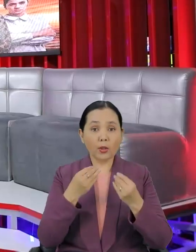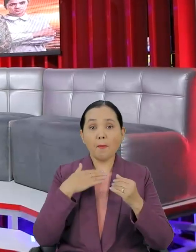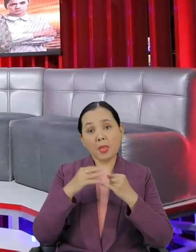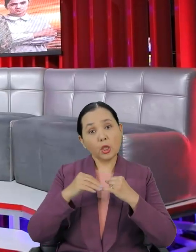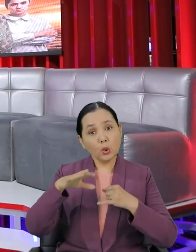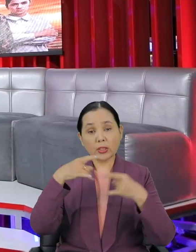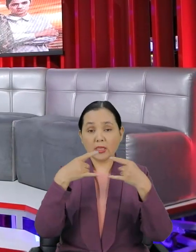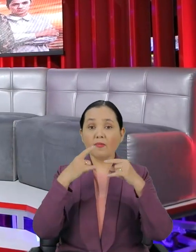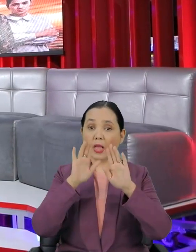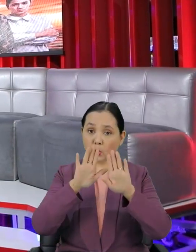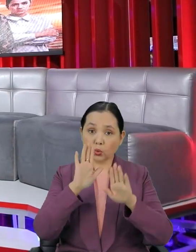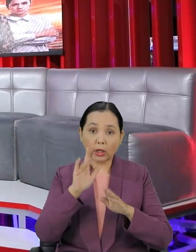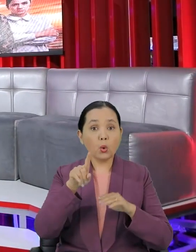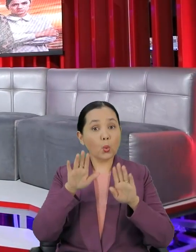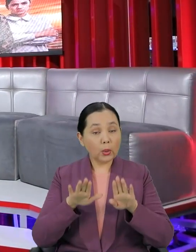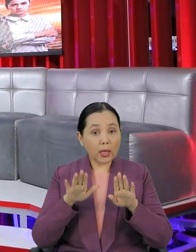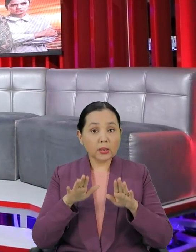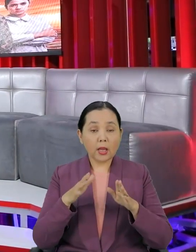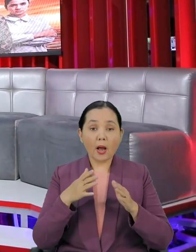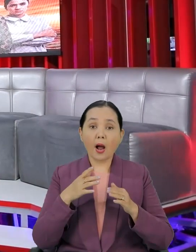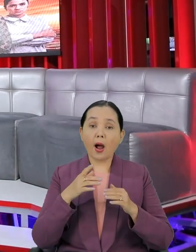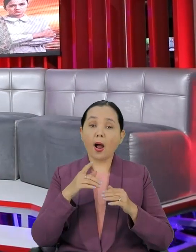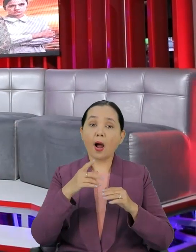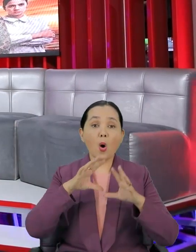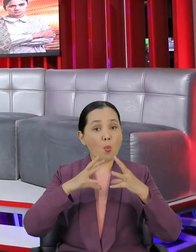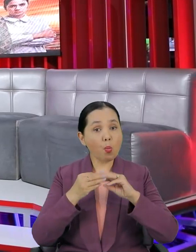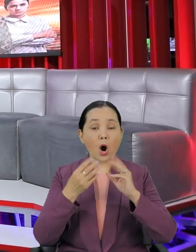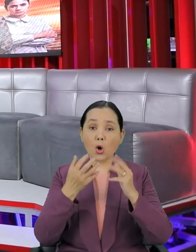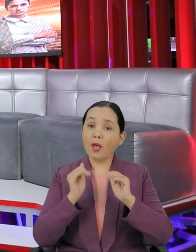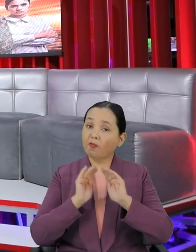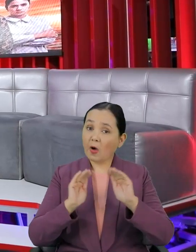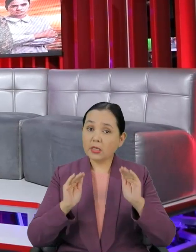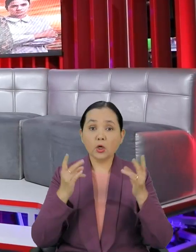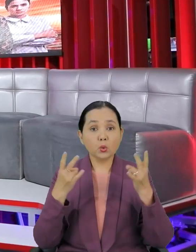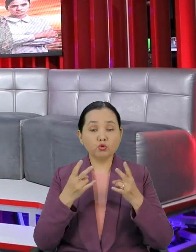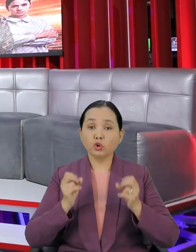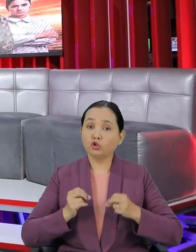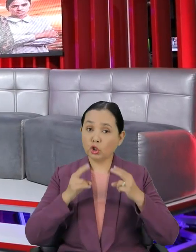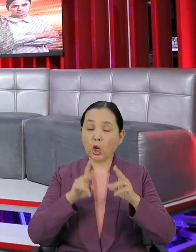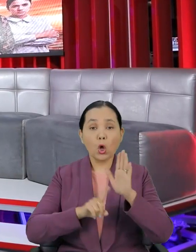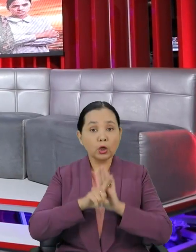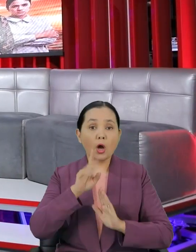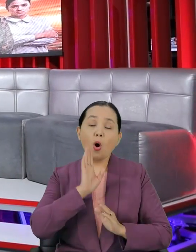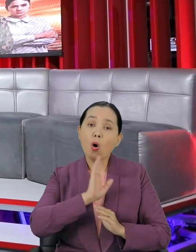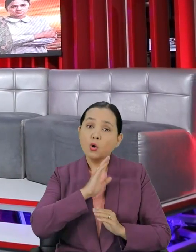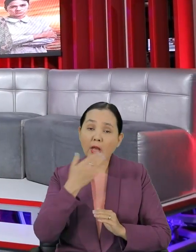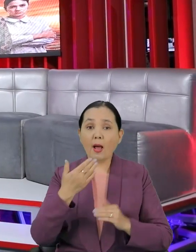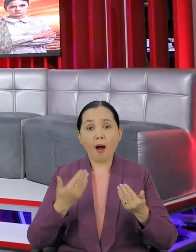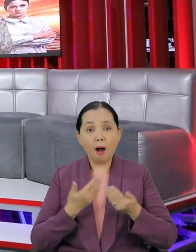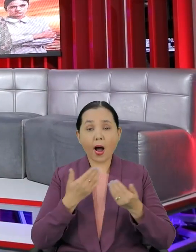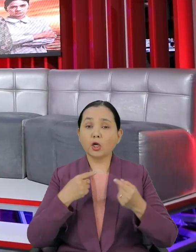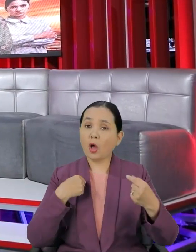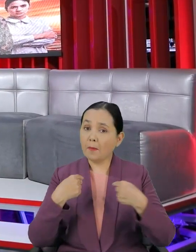yurtim telekanalida efirga uzatiladi va bu yerda umuman olganda farzandlari uchun jinoyatga qo'l urgan ona va